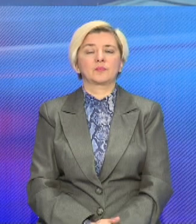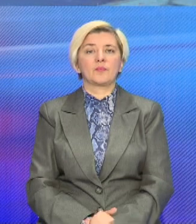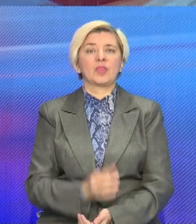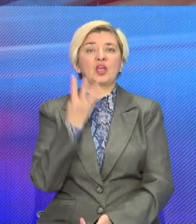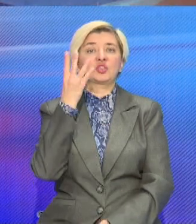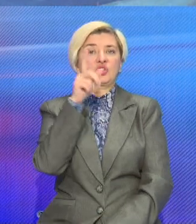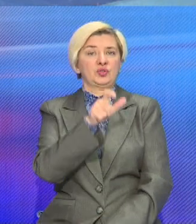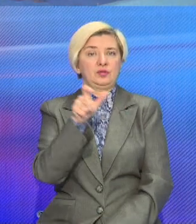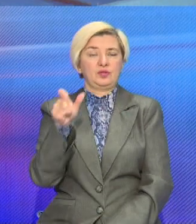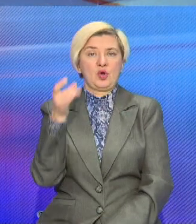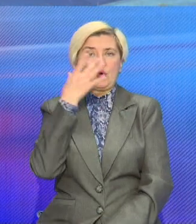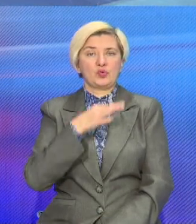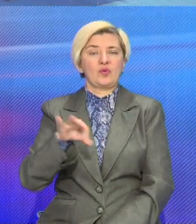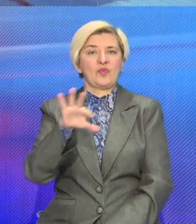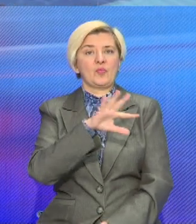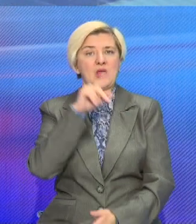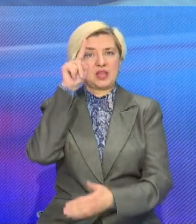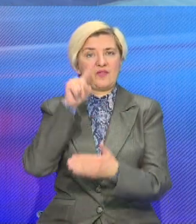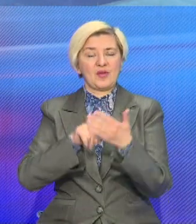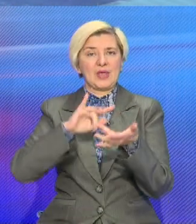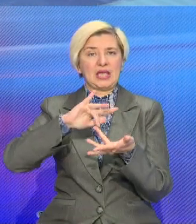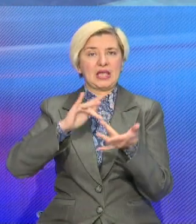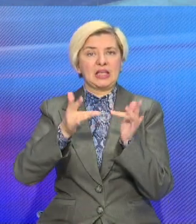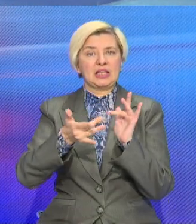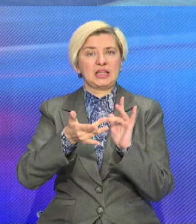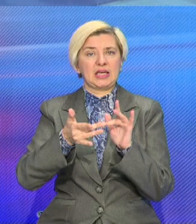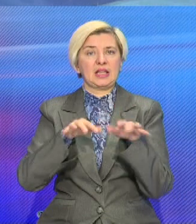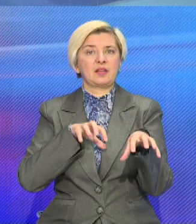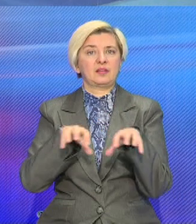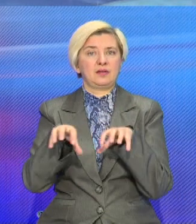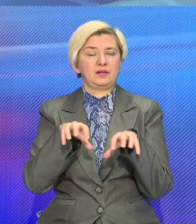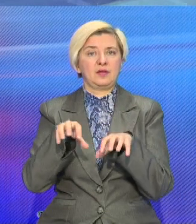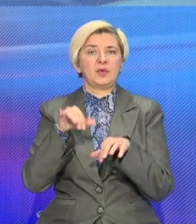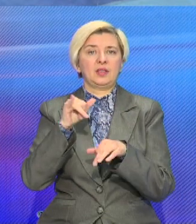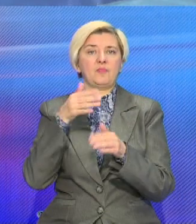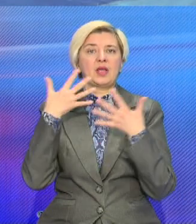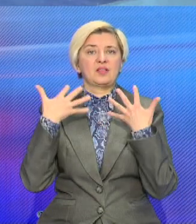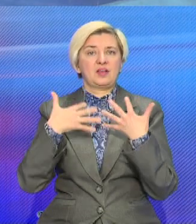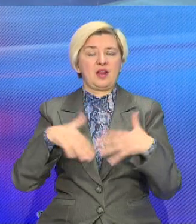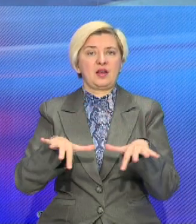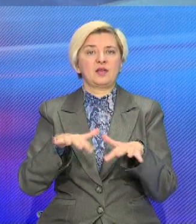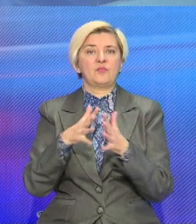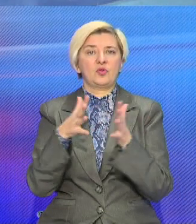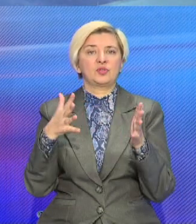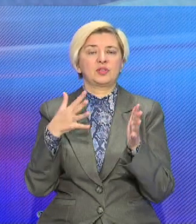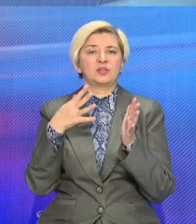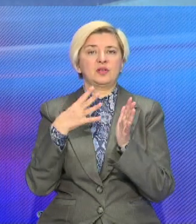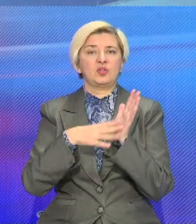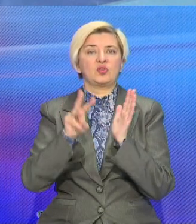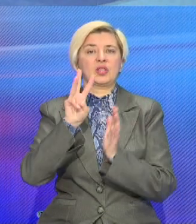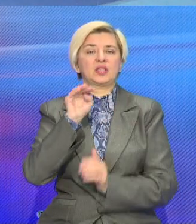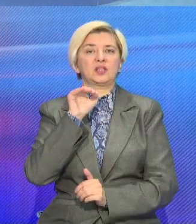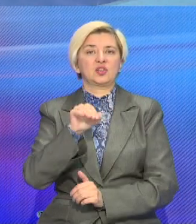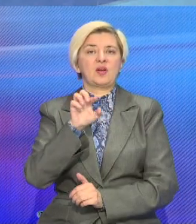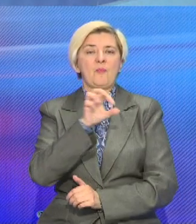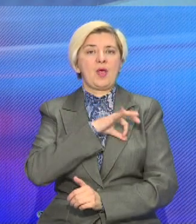Чотири жихари Гродзенської області довірилися інтернет-трейдерам і стратили більш за 93 тисячі білоруських рублів. Смаргонським районним